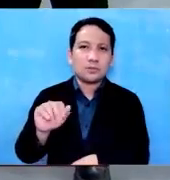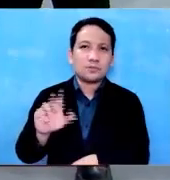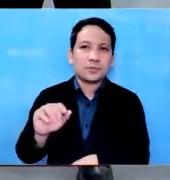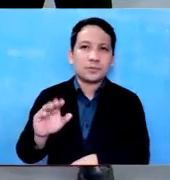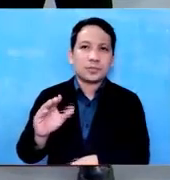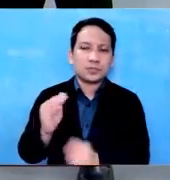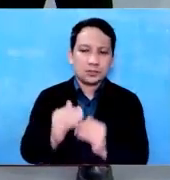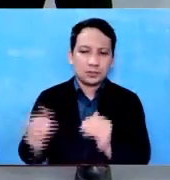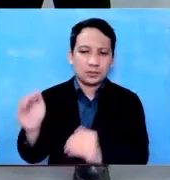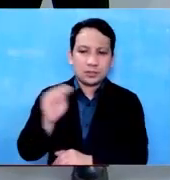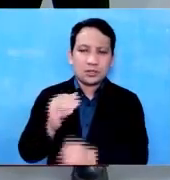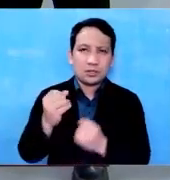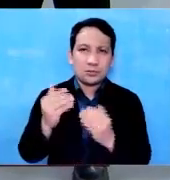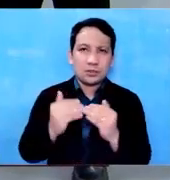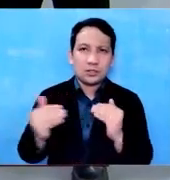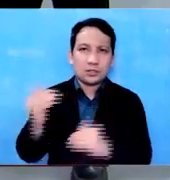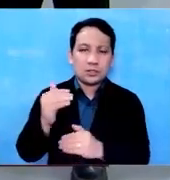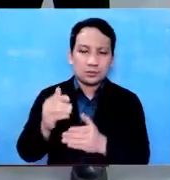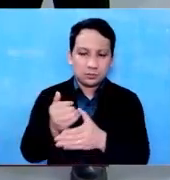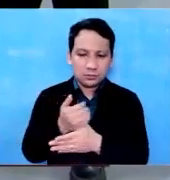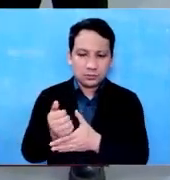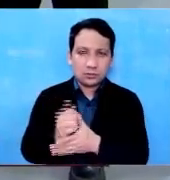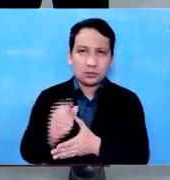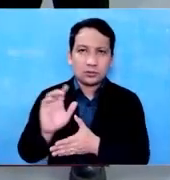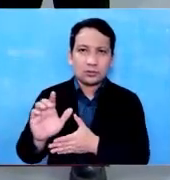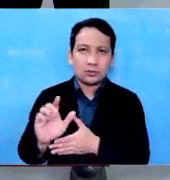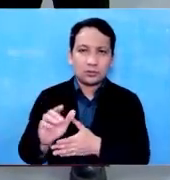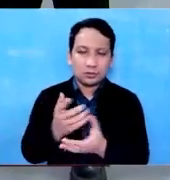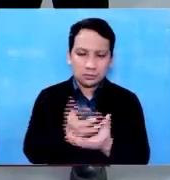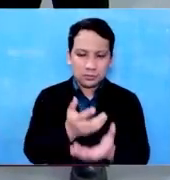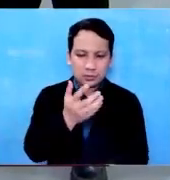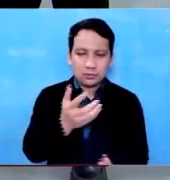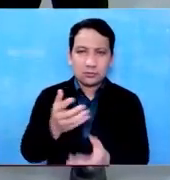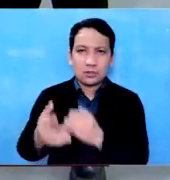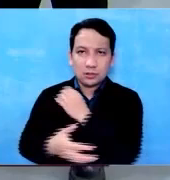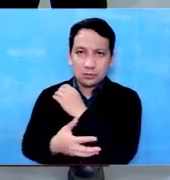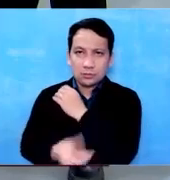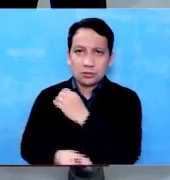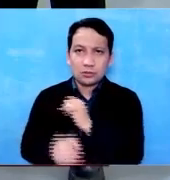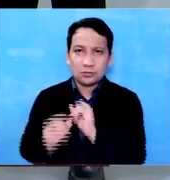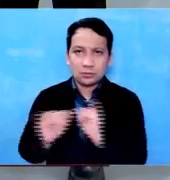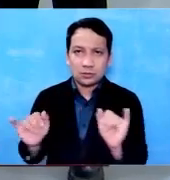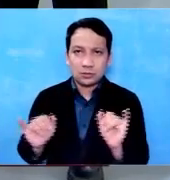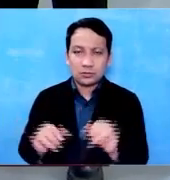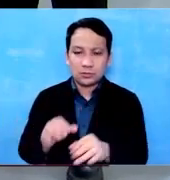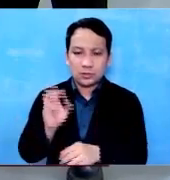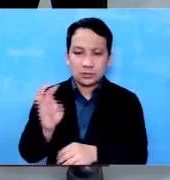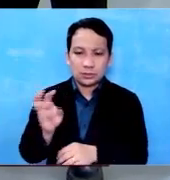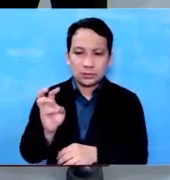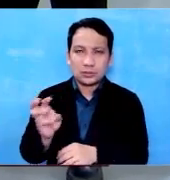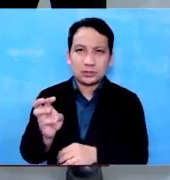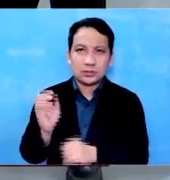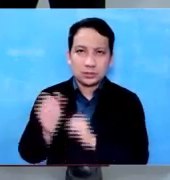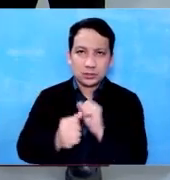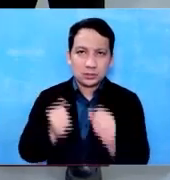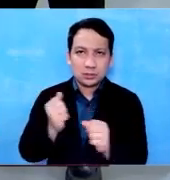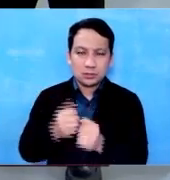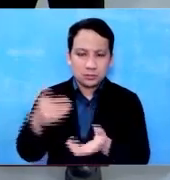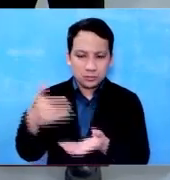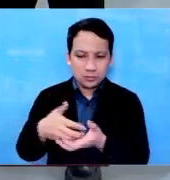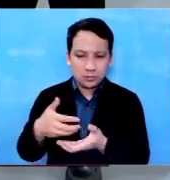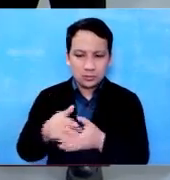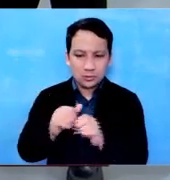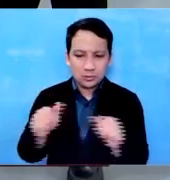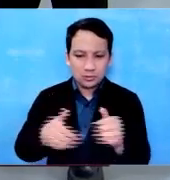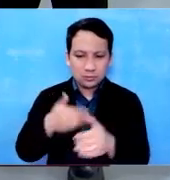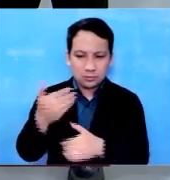may pinakamalaking agwat sa pagitan ng mayaman at mga mahirap. Base po yan sa higit-60 bansang pinag-aralan. Kasunod po tayo ng